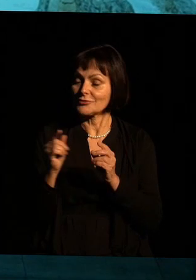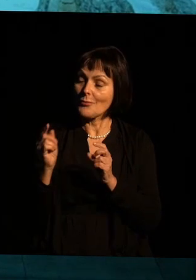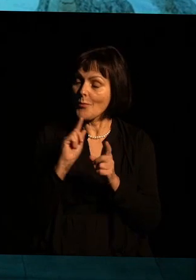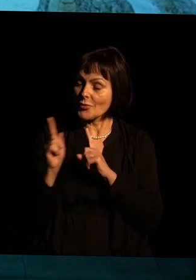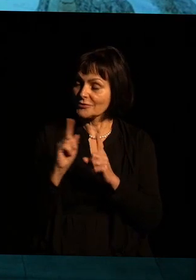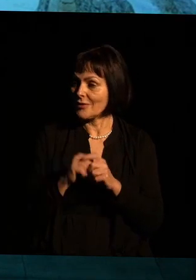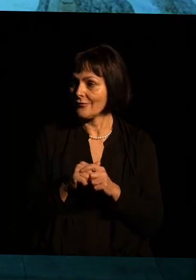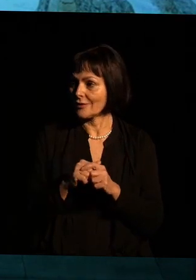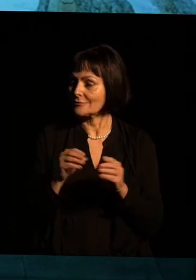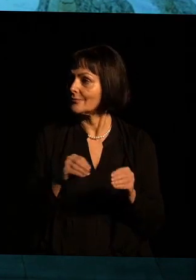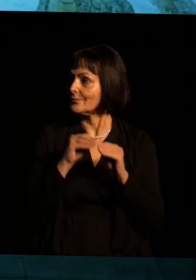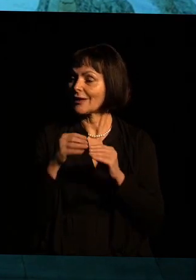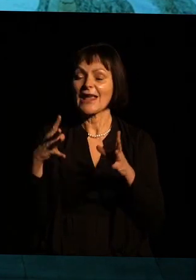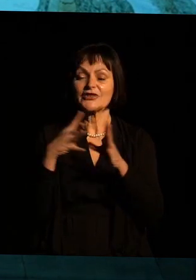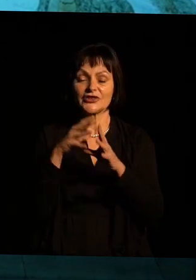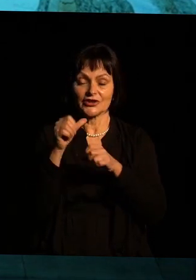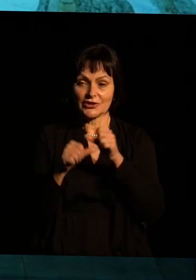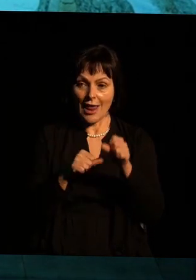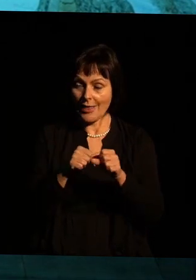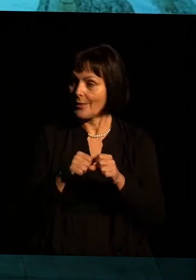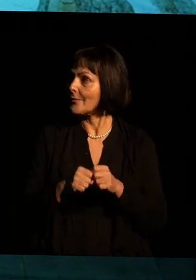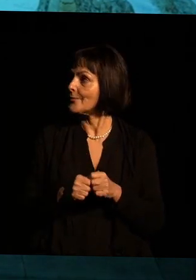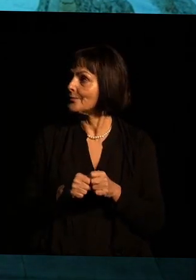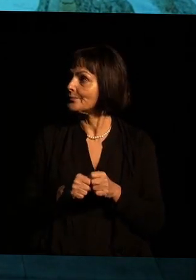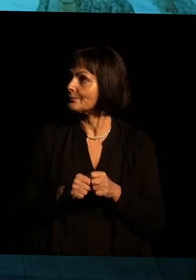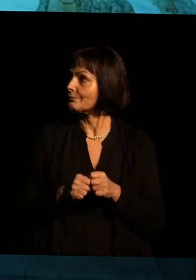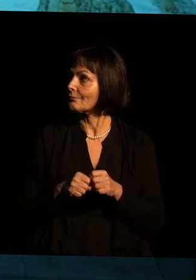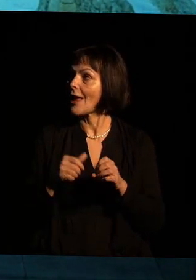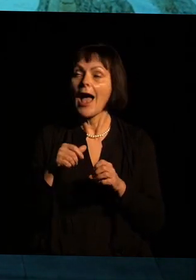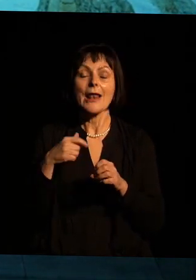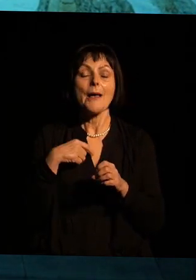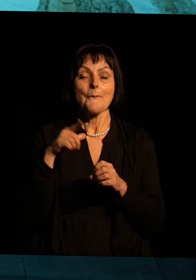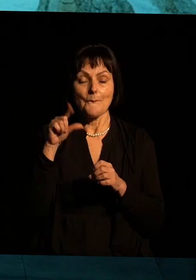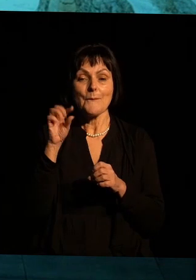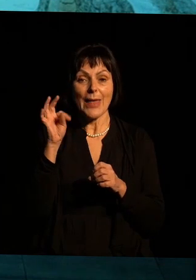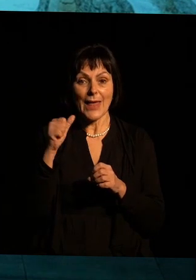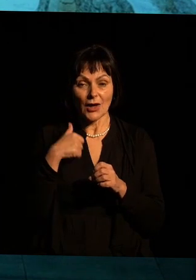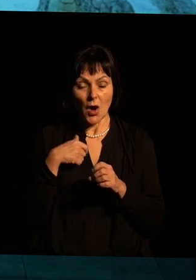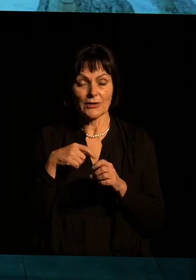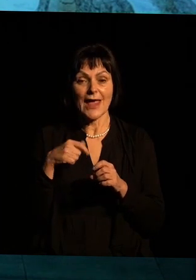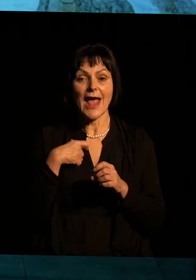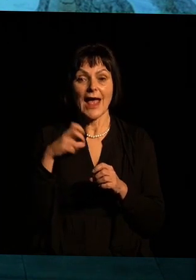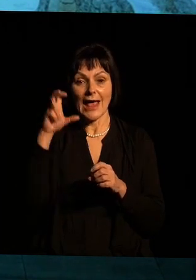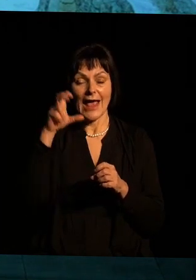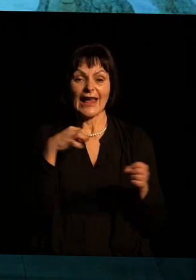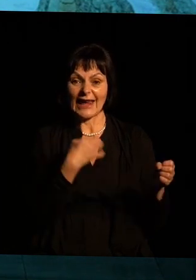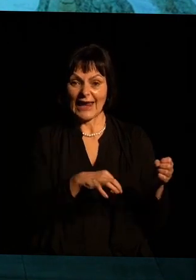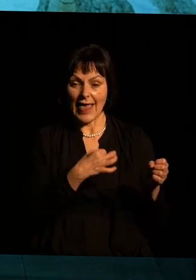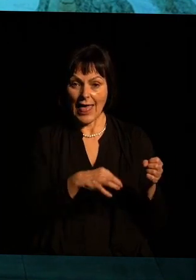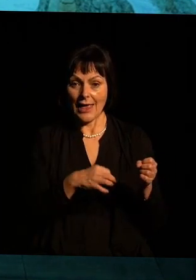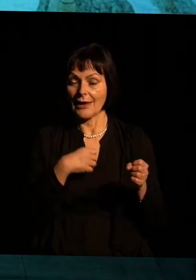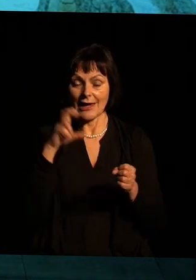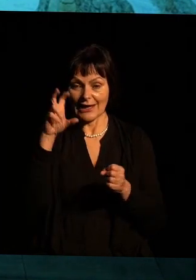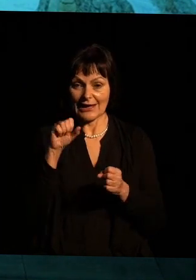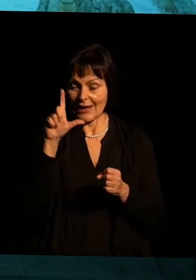skonsultować. Przeskakujemy o 10 lat, ale zostajemy w Patagonii, chociaż tym razem w Patagonii chilijskiej. No to